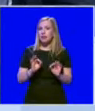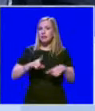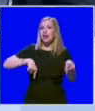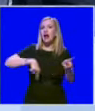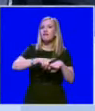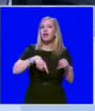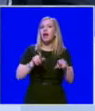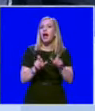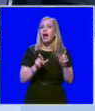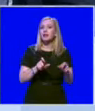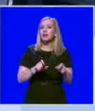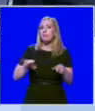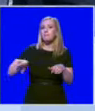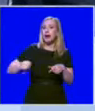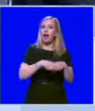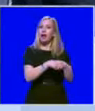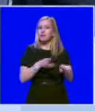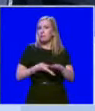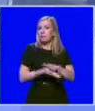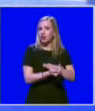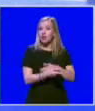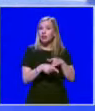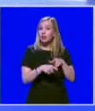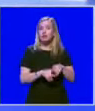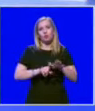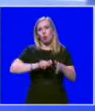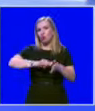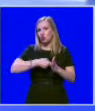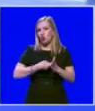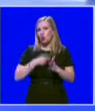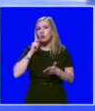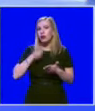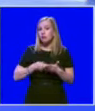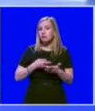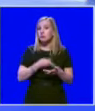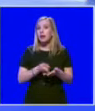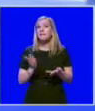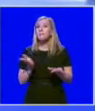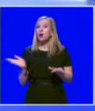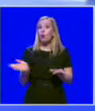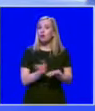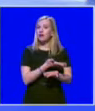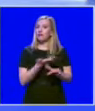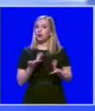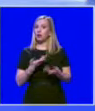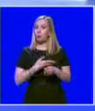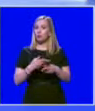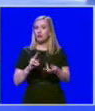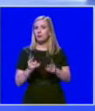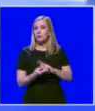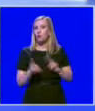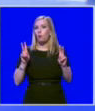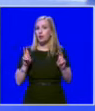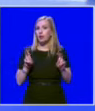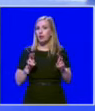трафиканти и прекарват бежанци, да са с изключително сурови наказания, които бяха отхвърлени, между другото, от Продължаваме